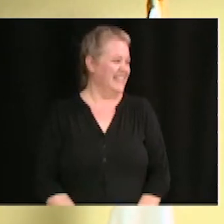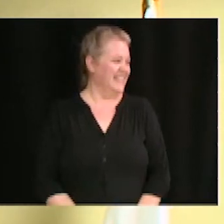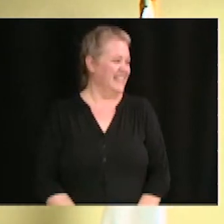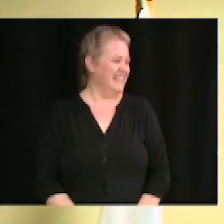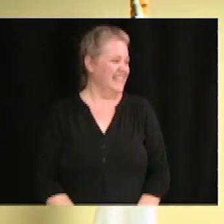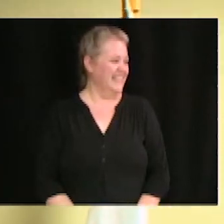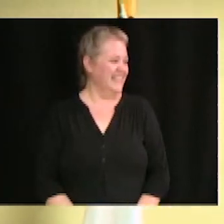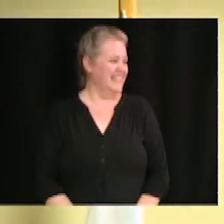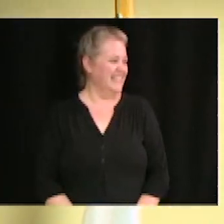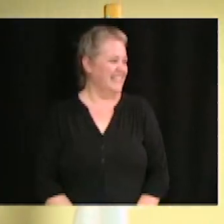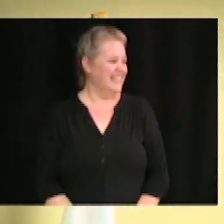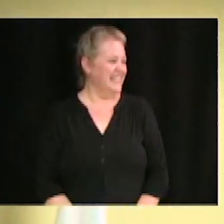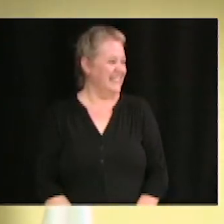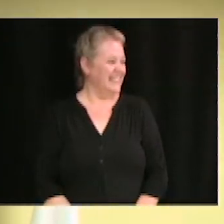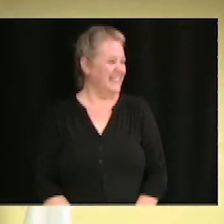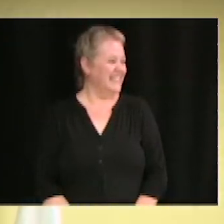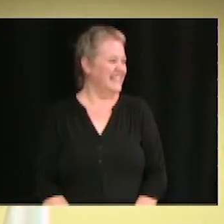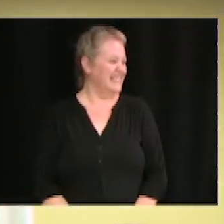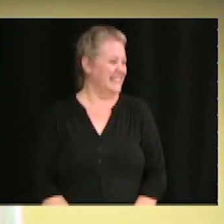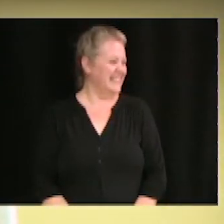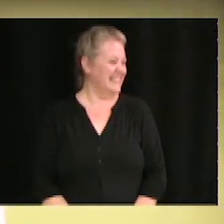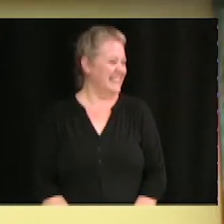Je comprends très bien. Bonjour!